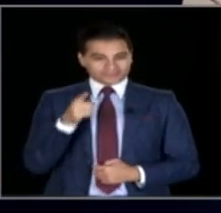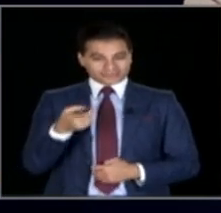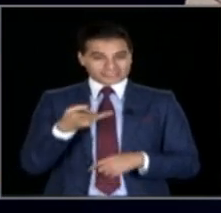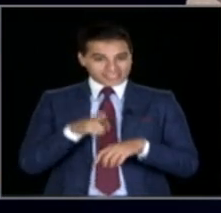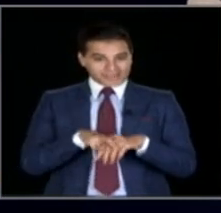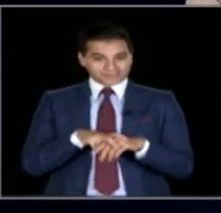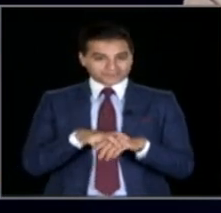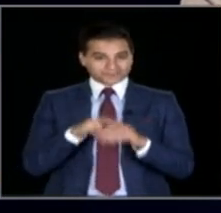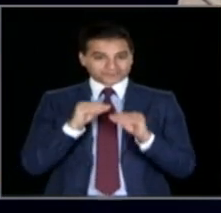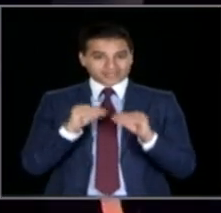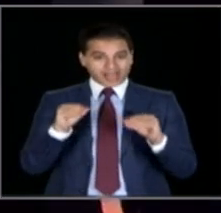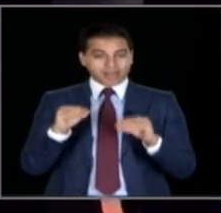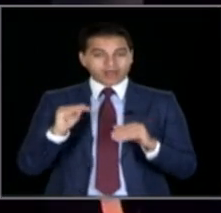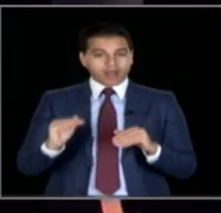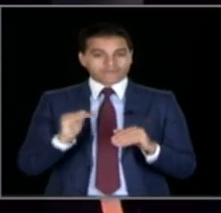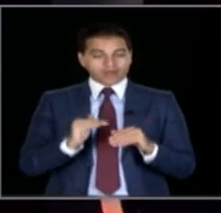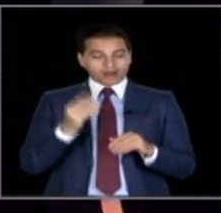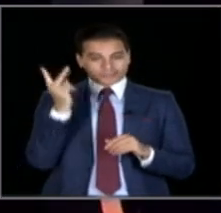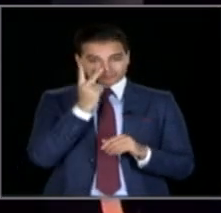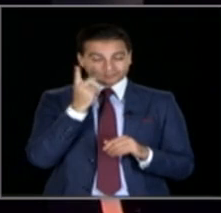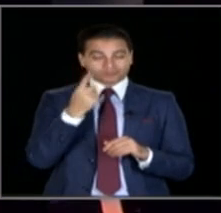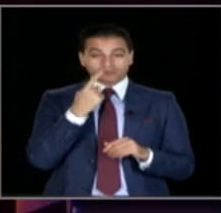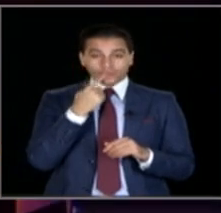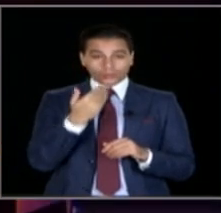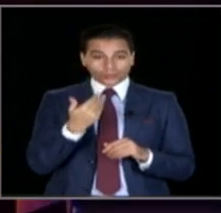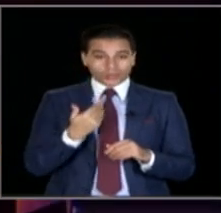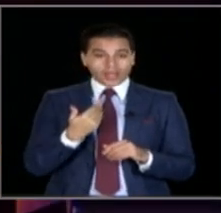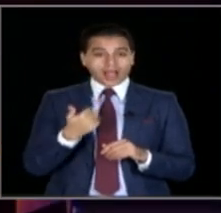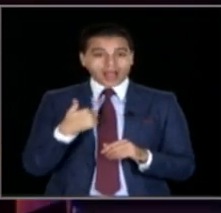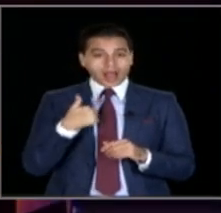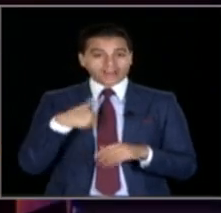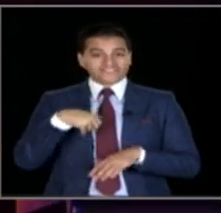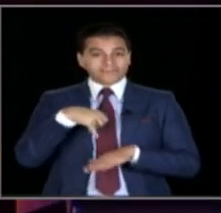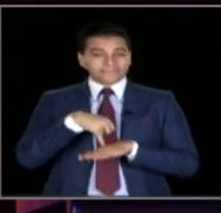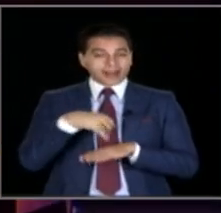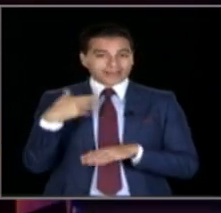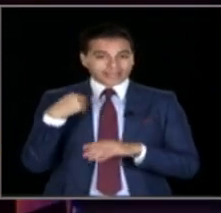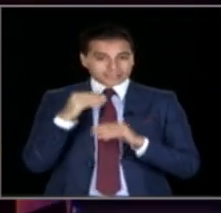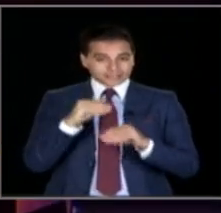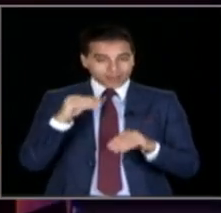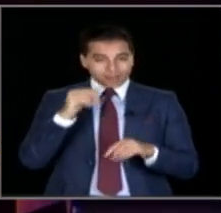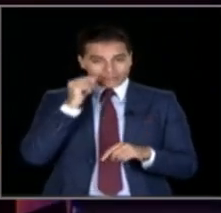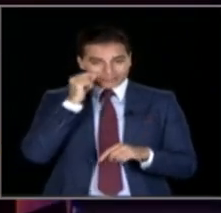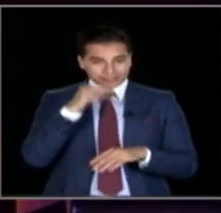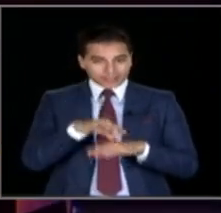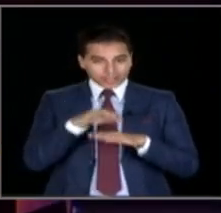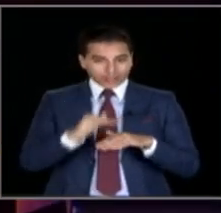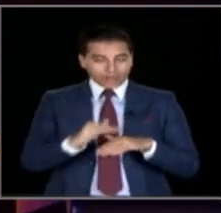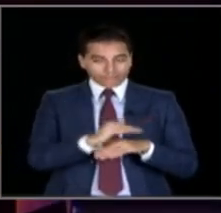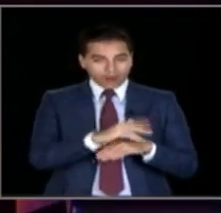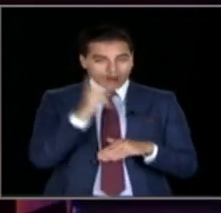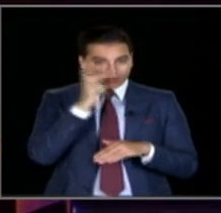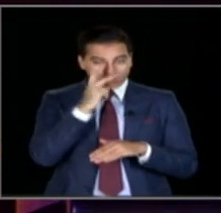كمان بتدرسي برايل. احكي لي. هو أنا في المركز بدرب برايل المكفوفين